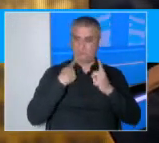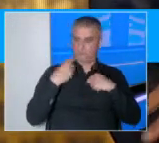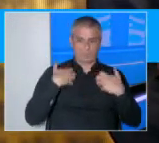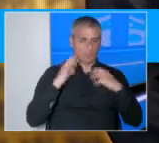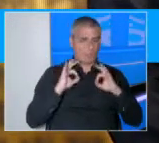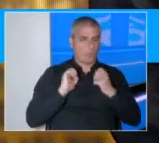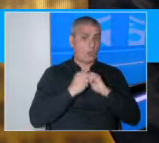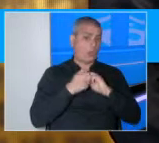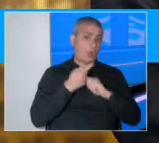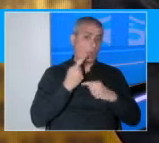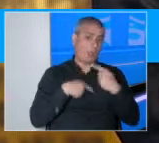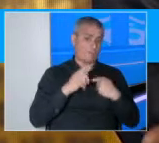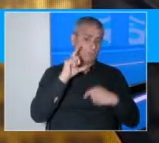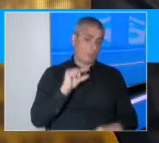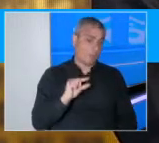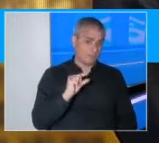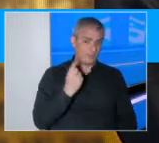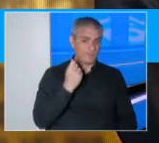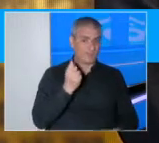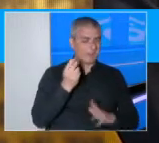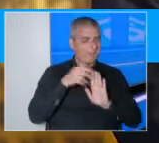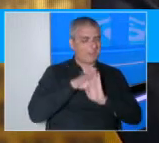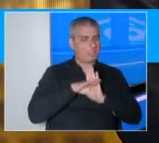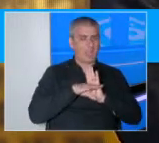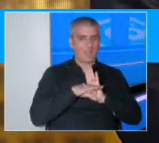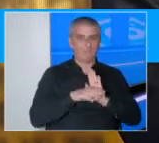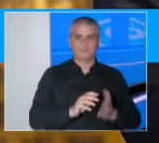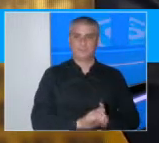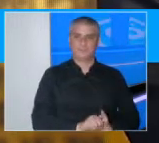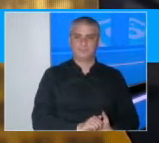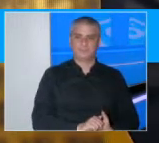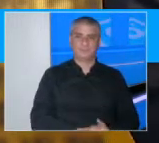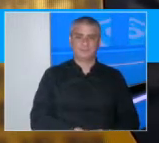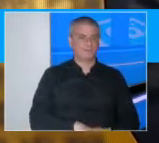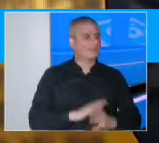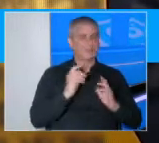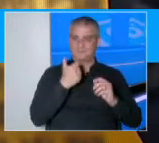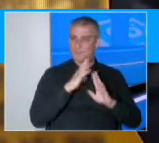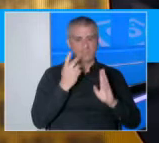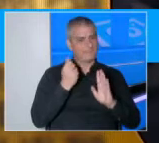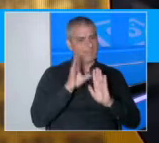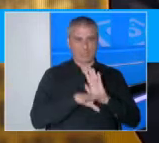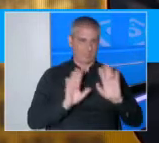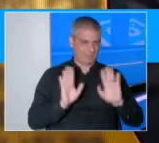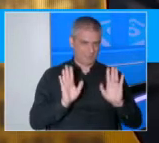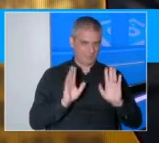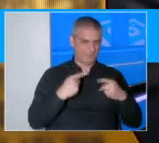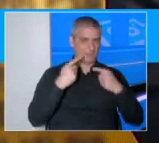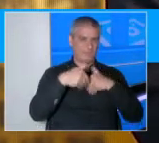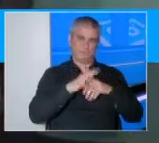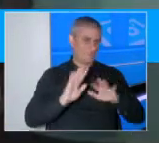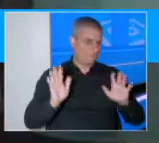הופיעו, או שדווקא יש עכשיו מחירי הנחה, מחירי עלות? אין, דבר ראשון, אין מחירי הנחה כשמדובר ביום